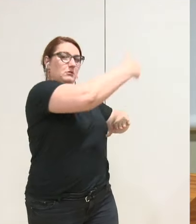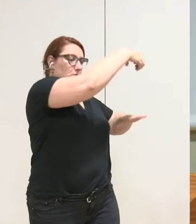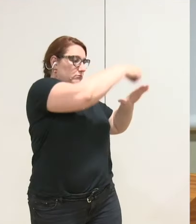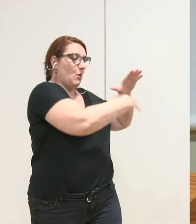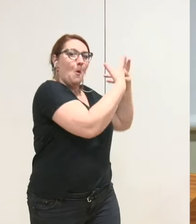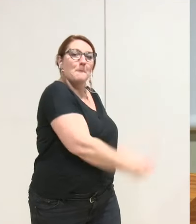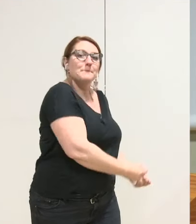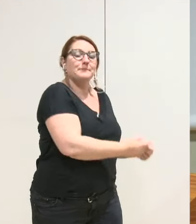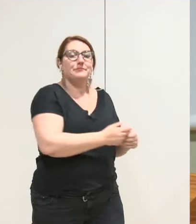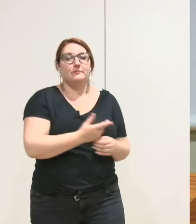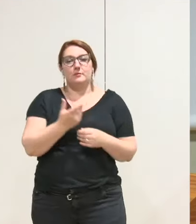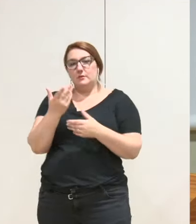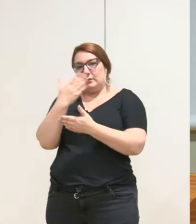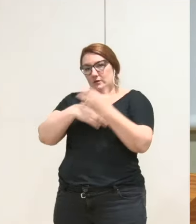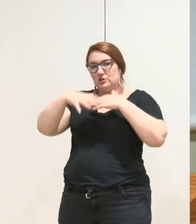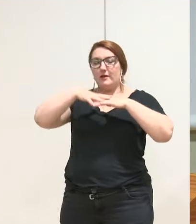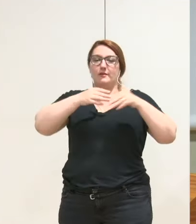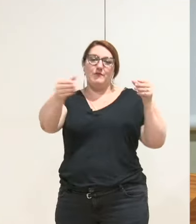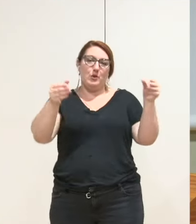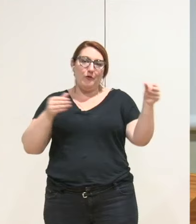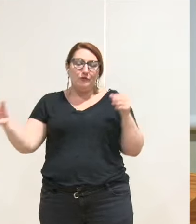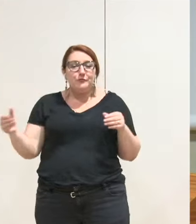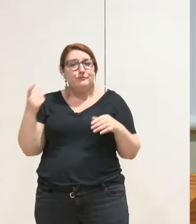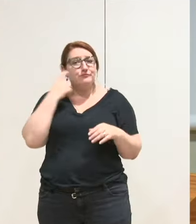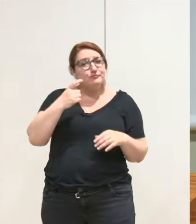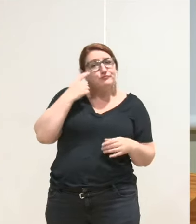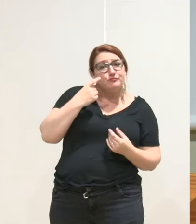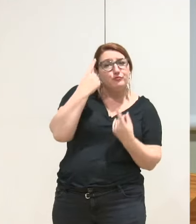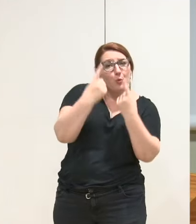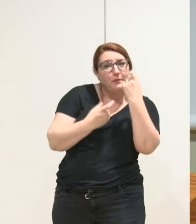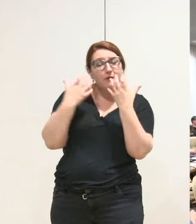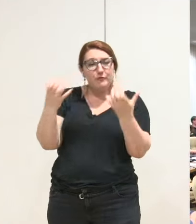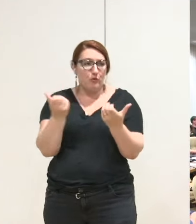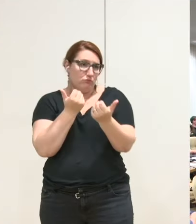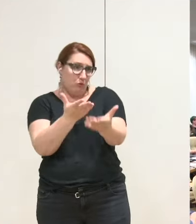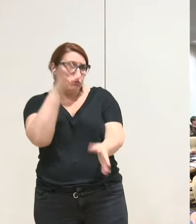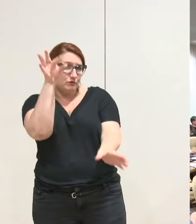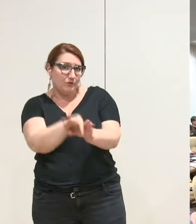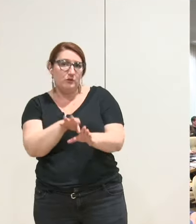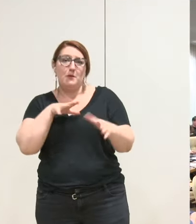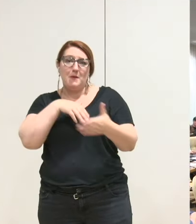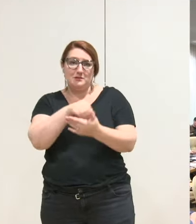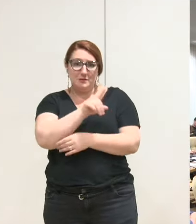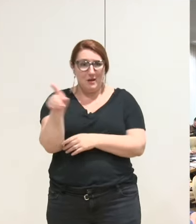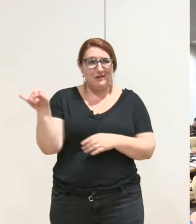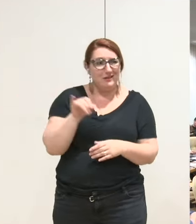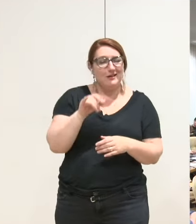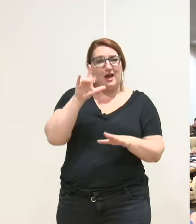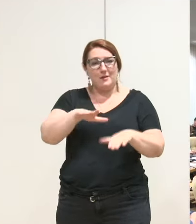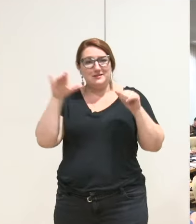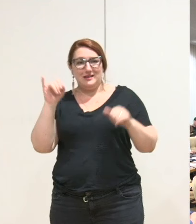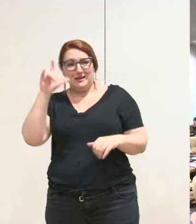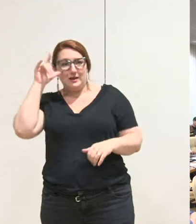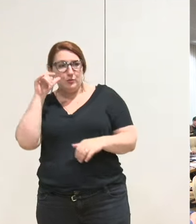des questions des commentaires non je la mets au voix qui ne prend pas part au vote qui s'abstient républicain udi société civile qui est